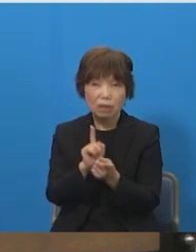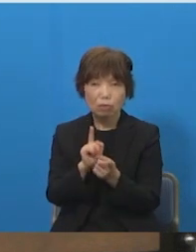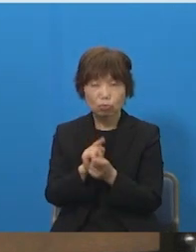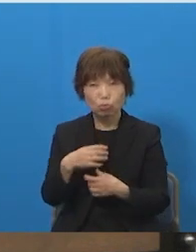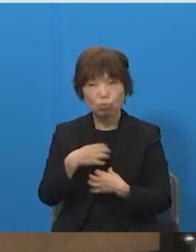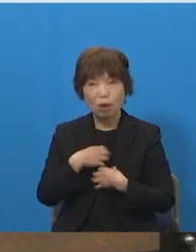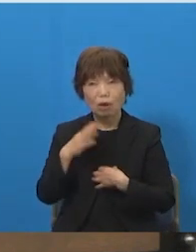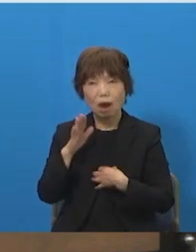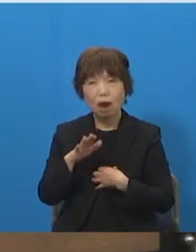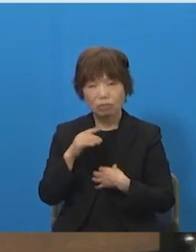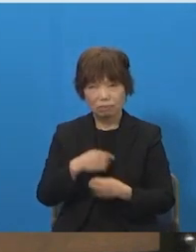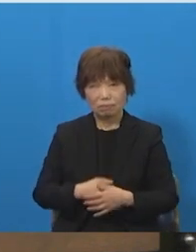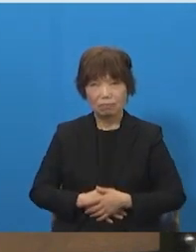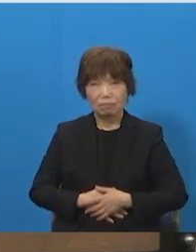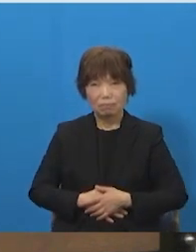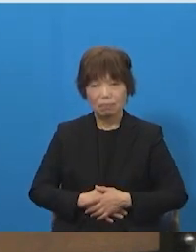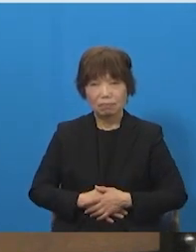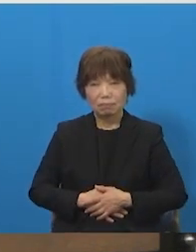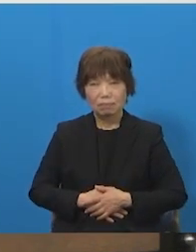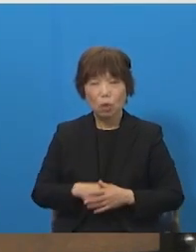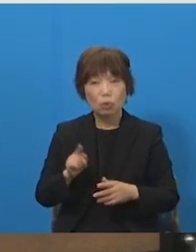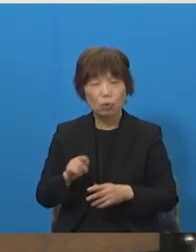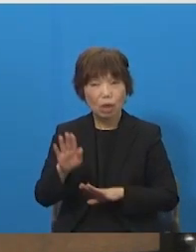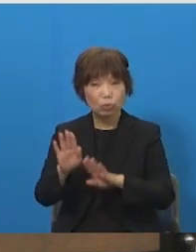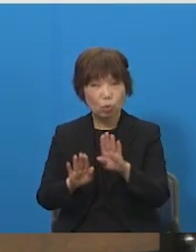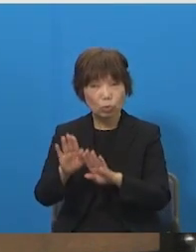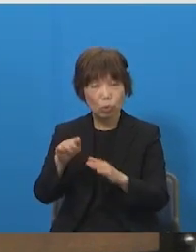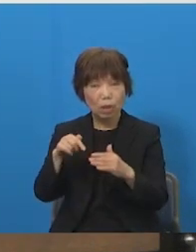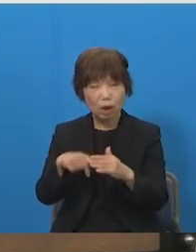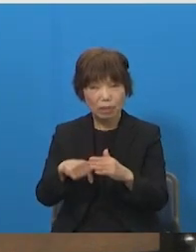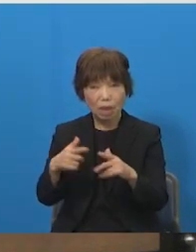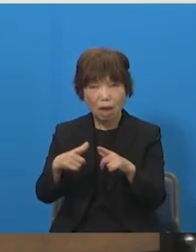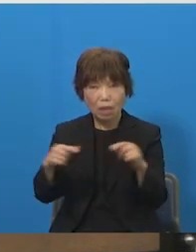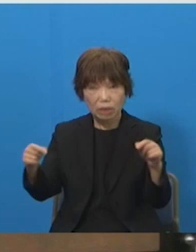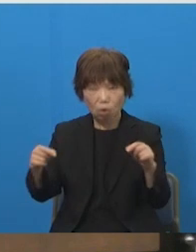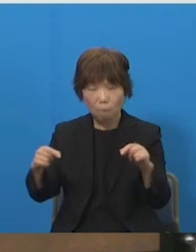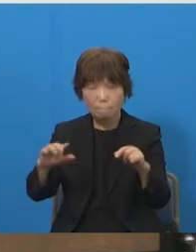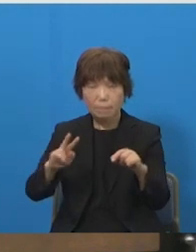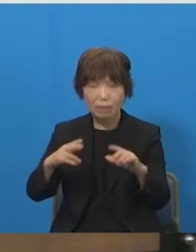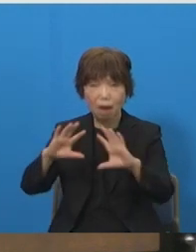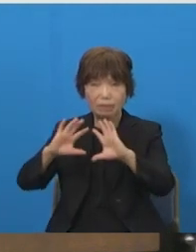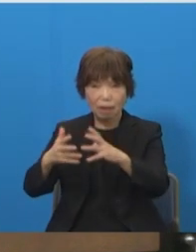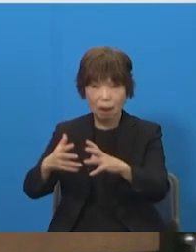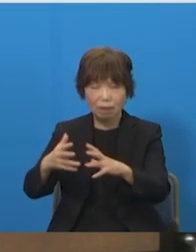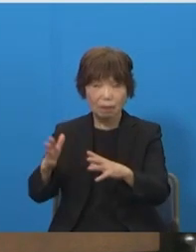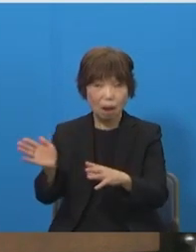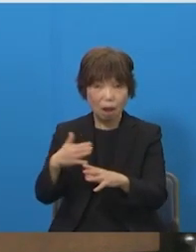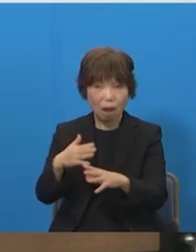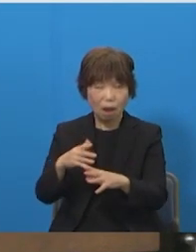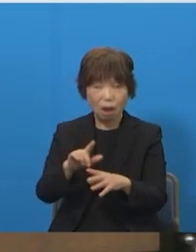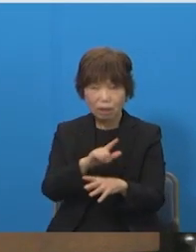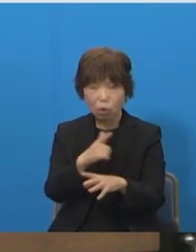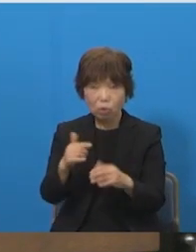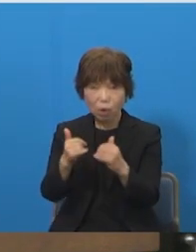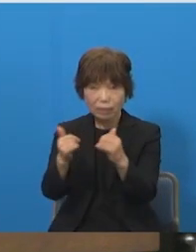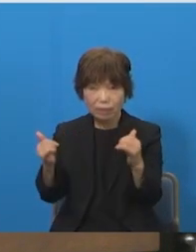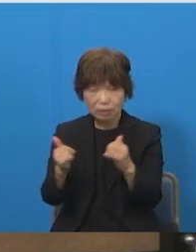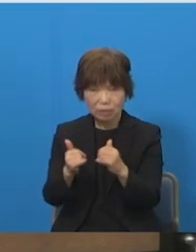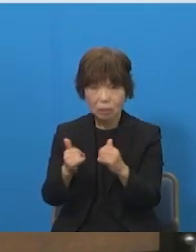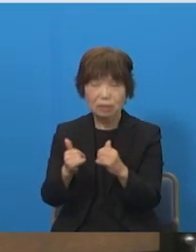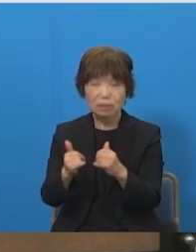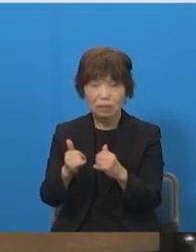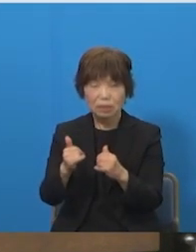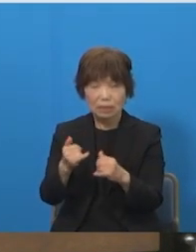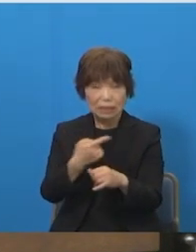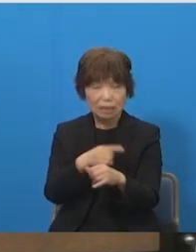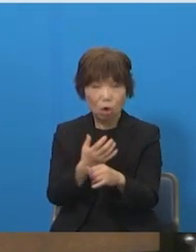ると考えられます。そのような状況で、日本中、世界中からの多彩な才能を持つ方々の移住交流支